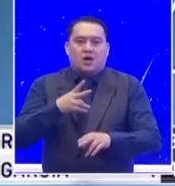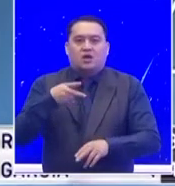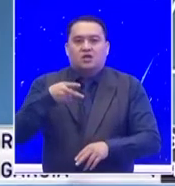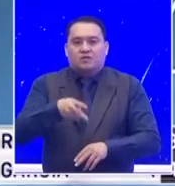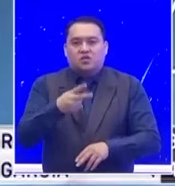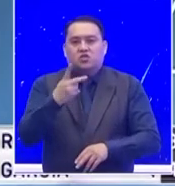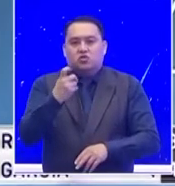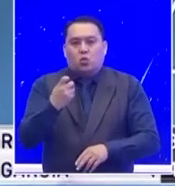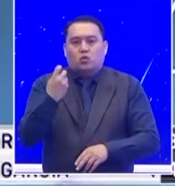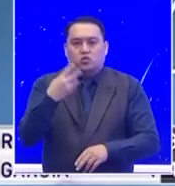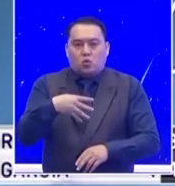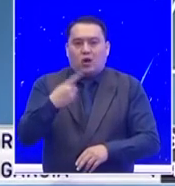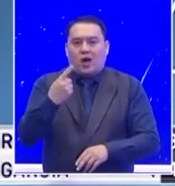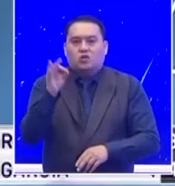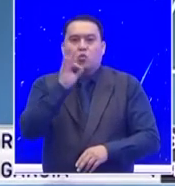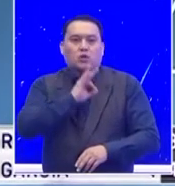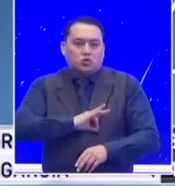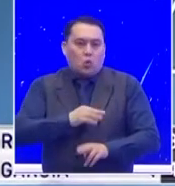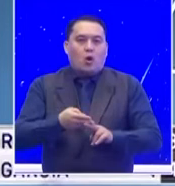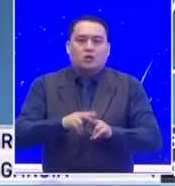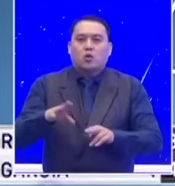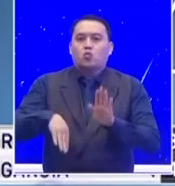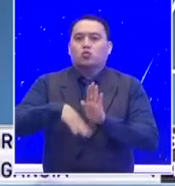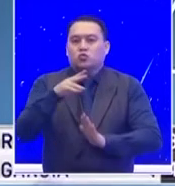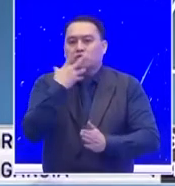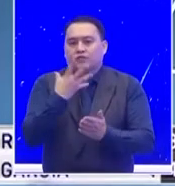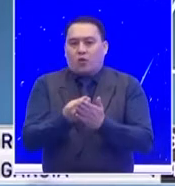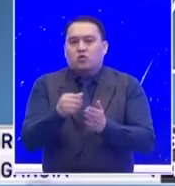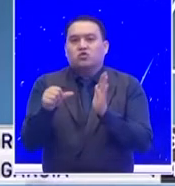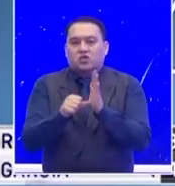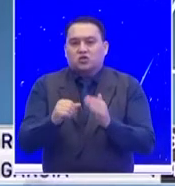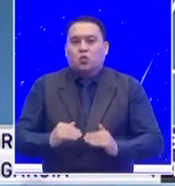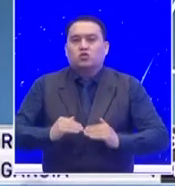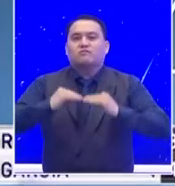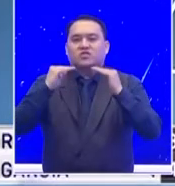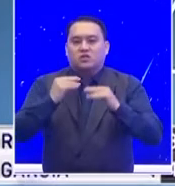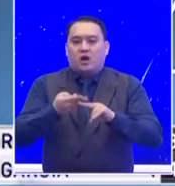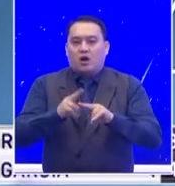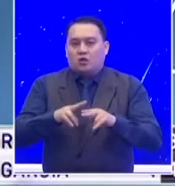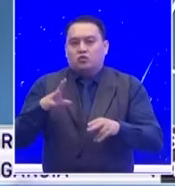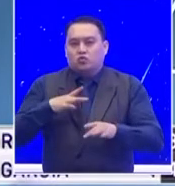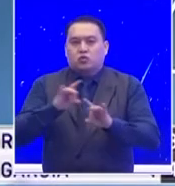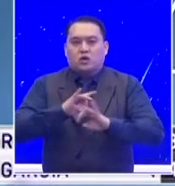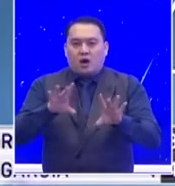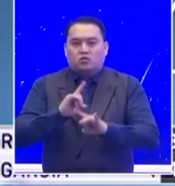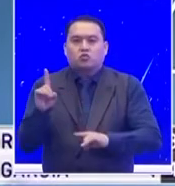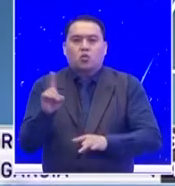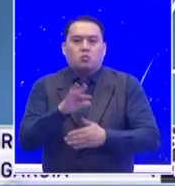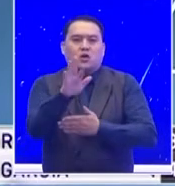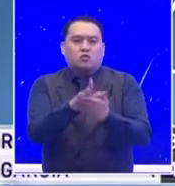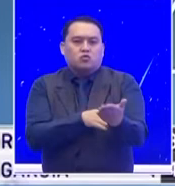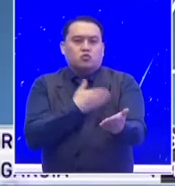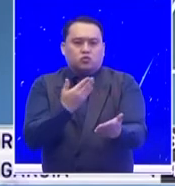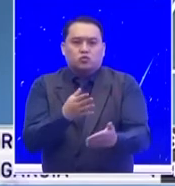набрала 2141 очко и улучшила свое положение на 6 строчек. Стоит отметить, что на